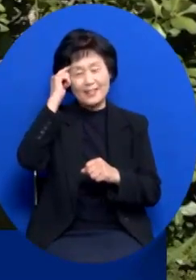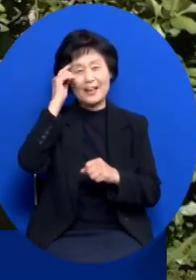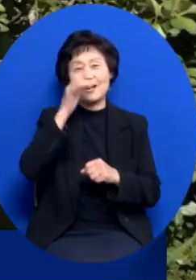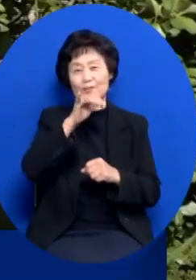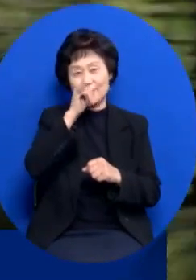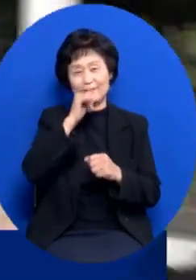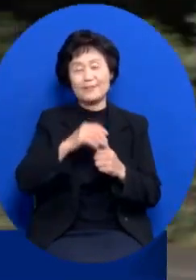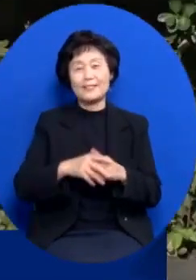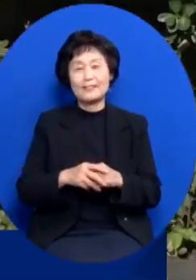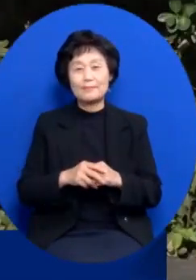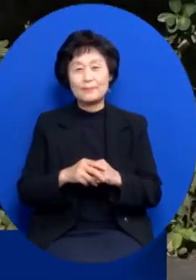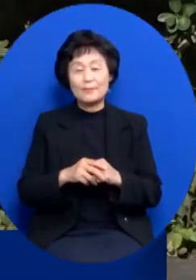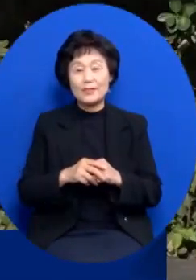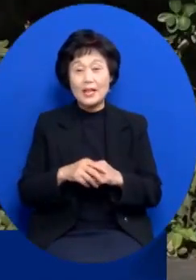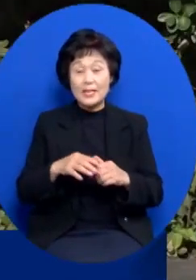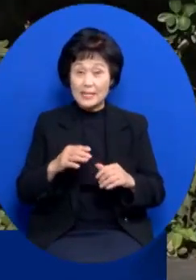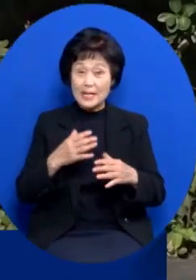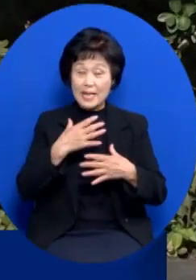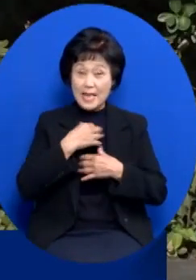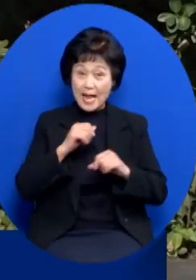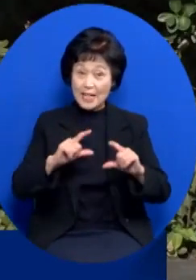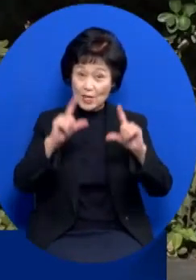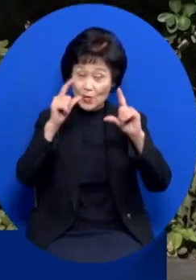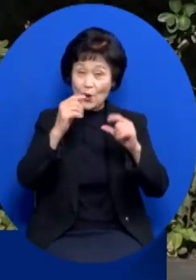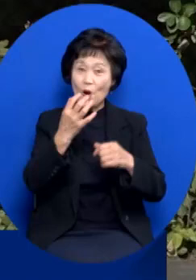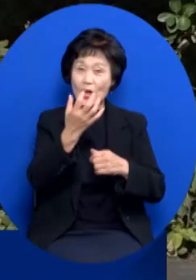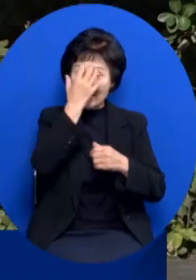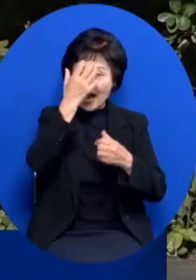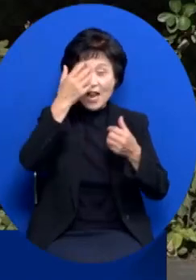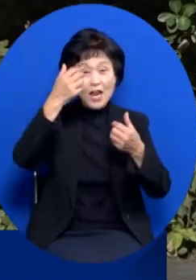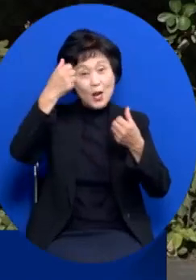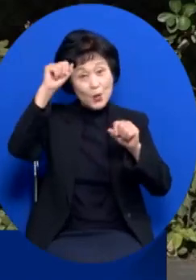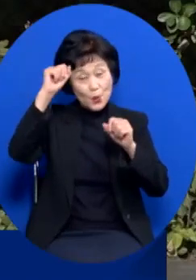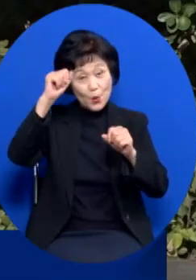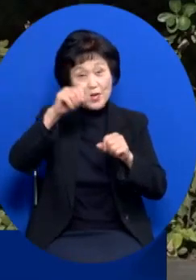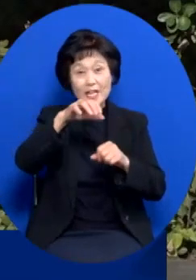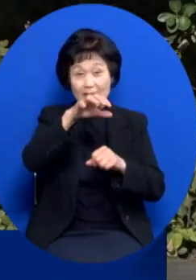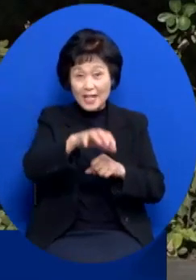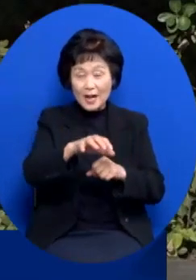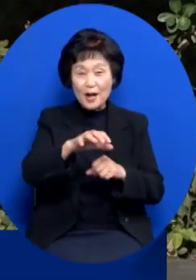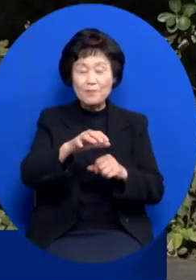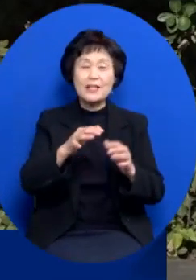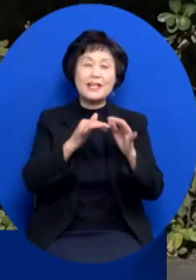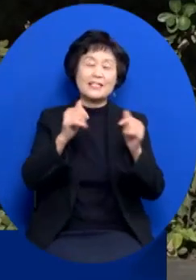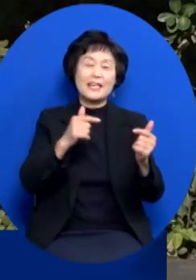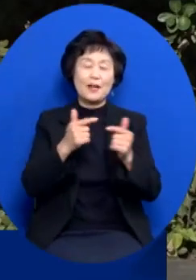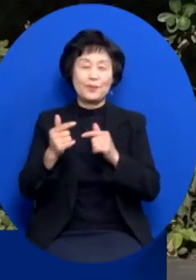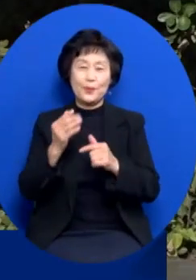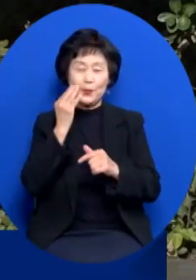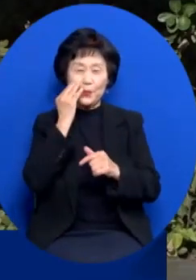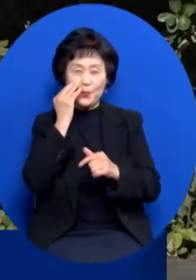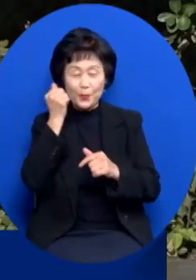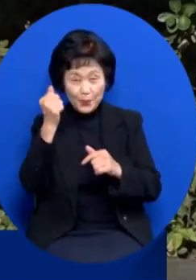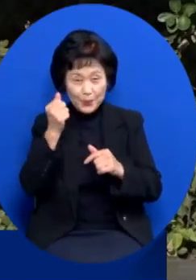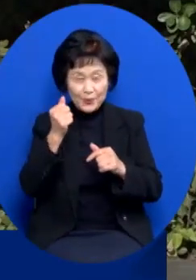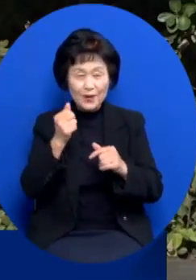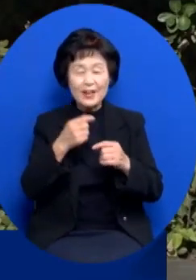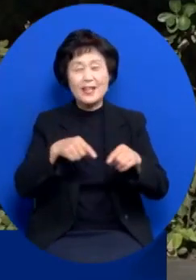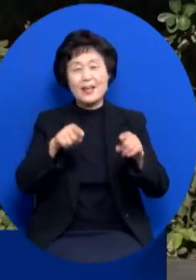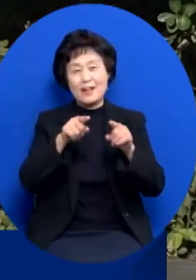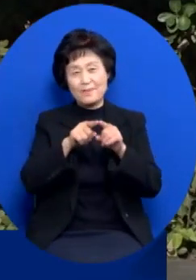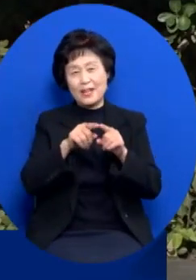그런 바람입니다. 저희 안동 탈놀이단이 사람들에게 좀 더 친숙하게 다가갔으면 좋겠고 뭔가 같이